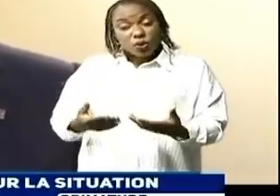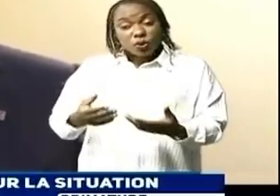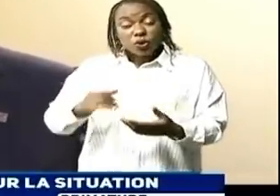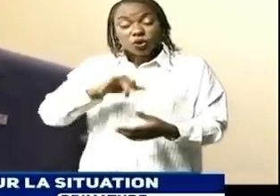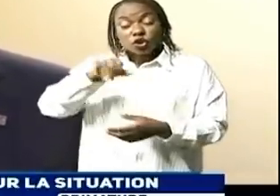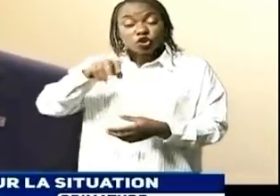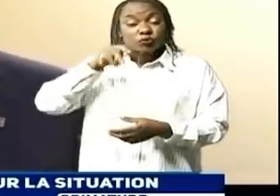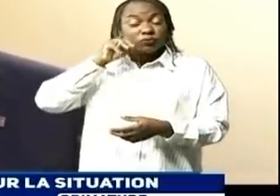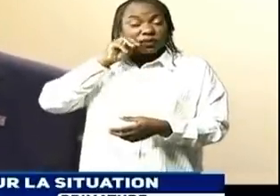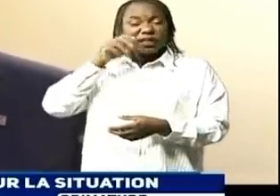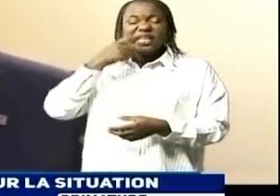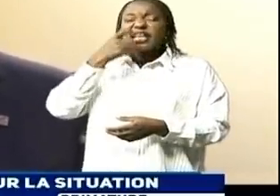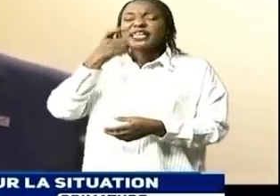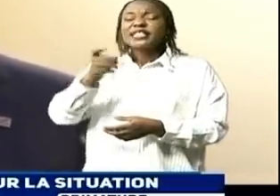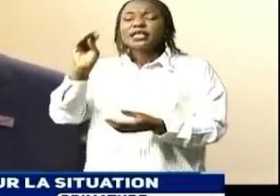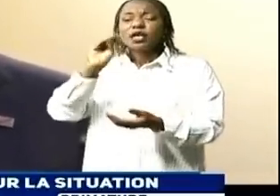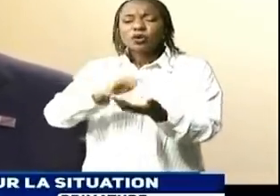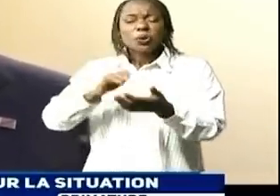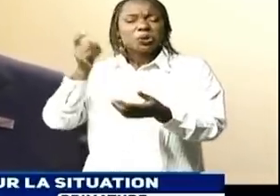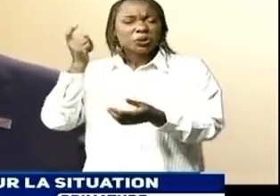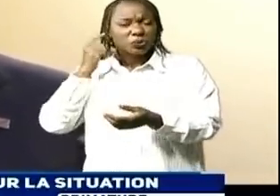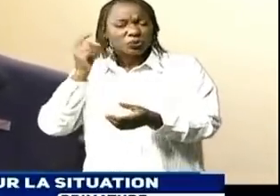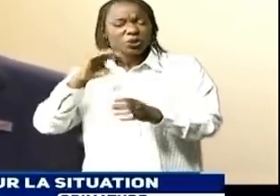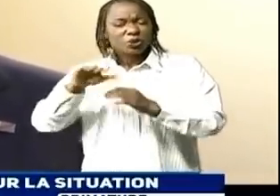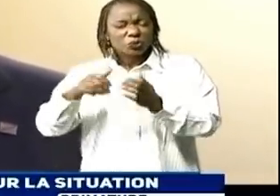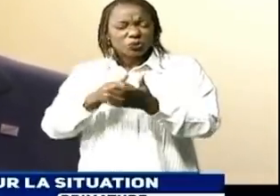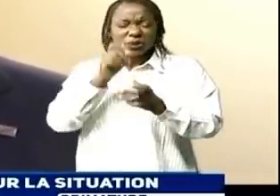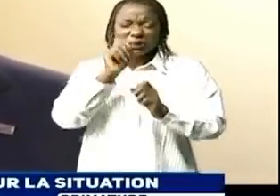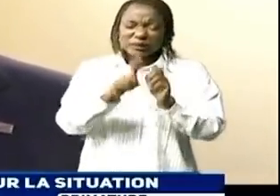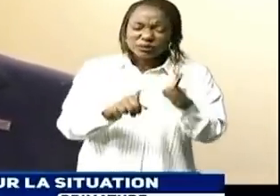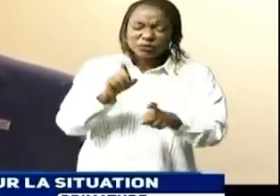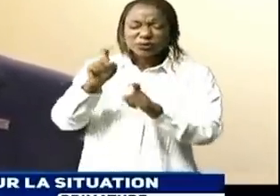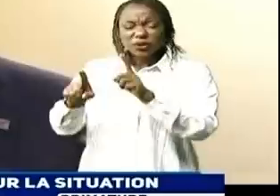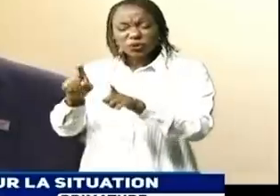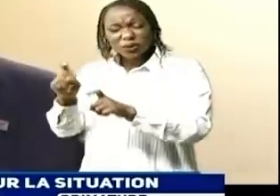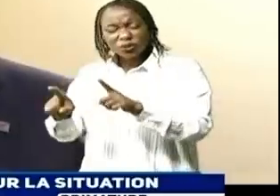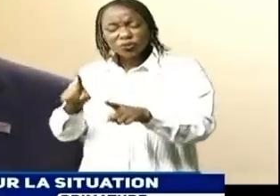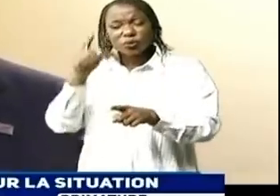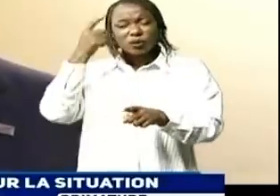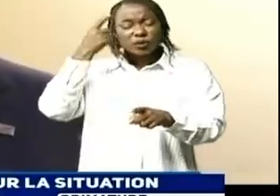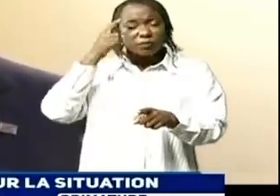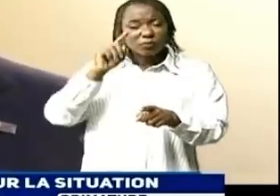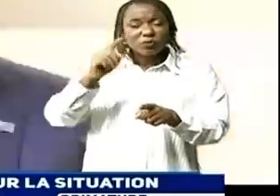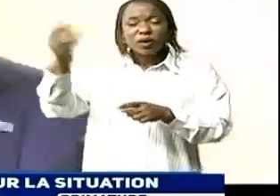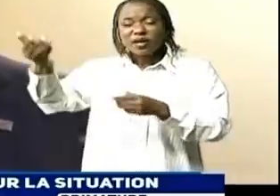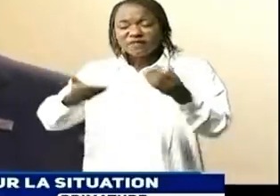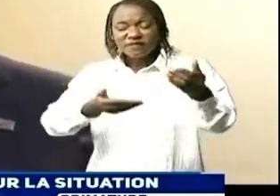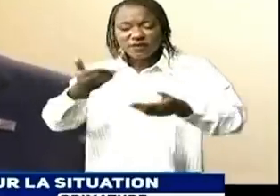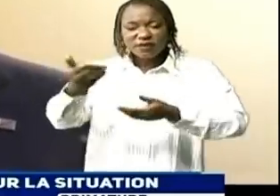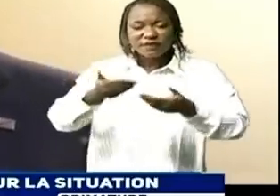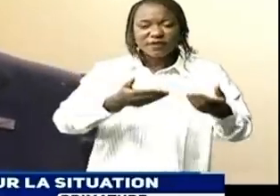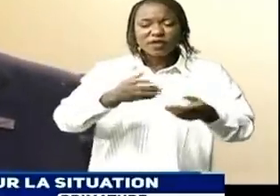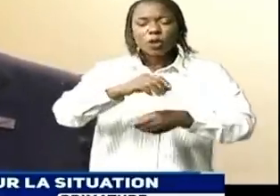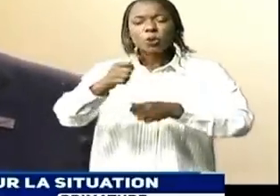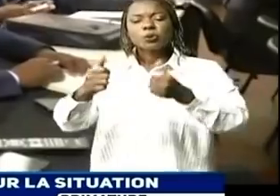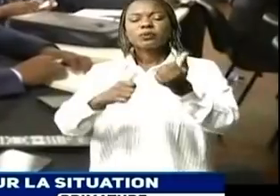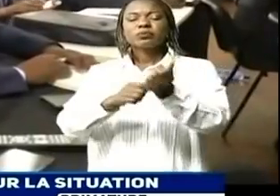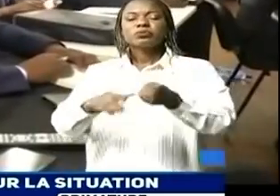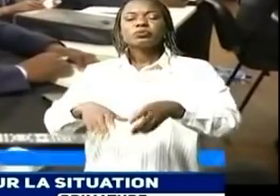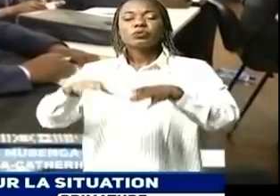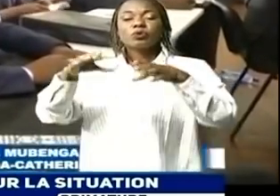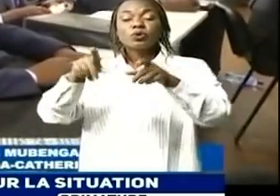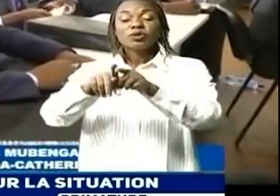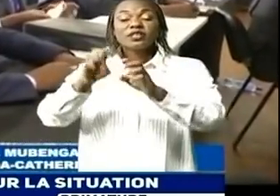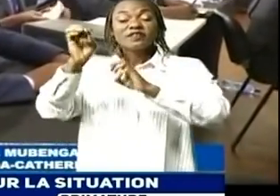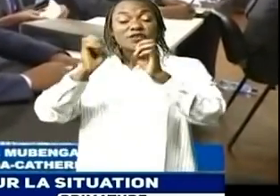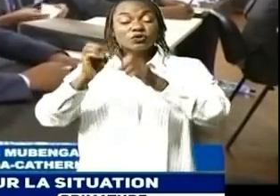Kondé King, il a fallu écouter toutes les couches sociales à travers une série d'audiences accordées aux uns et aux autres.